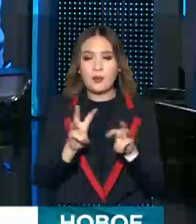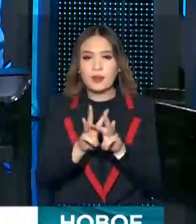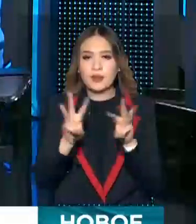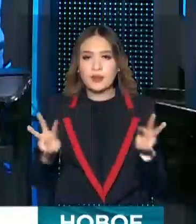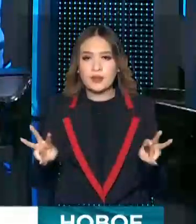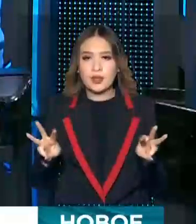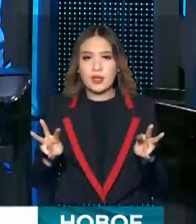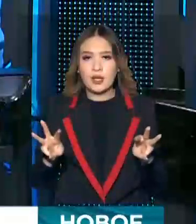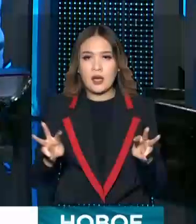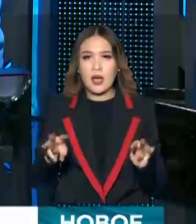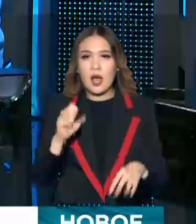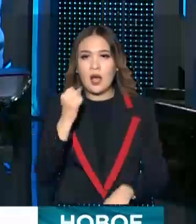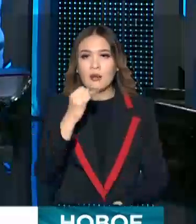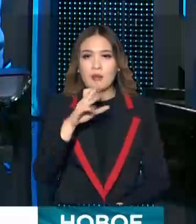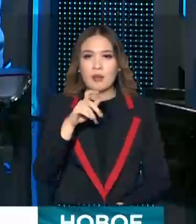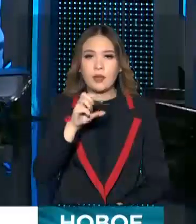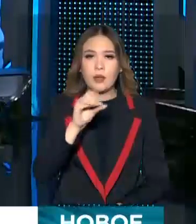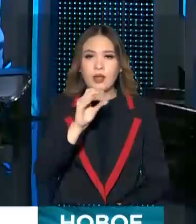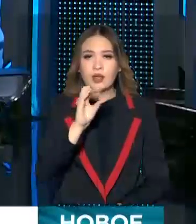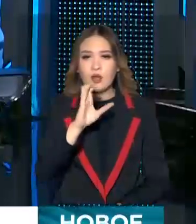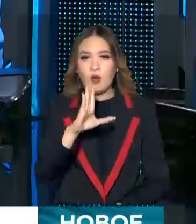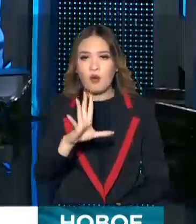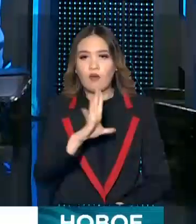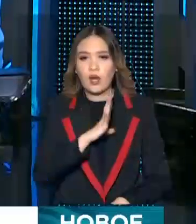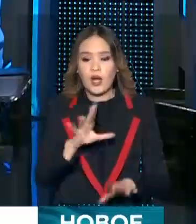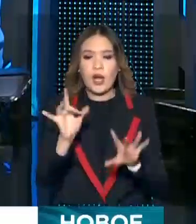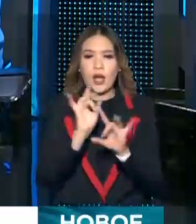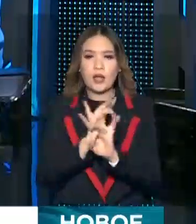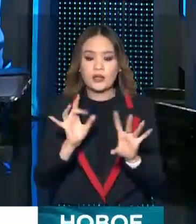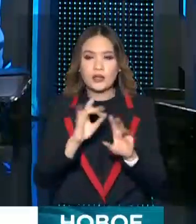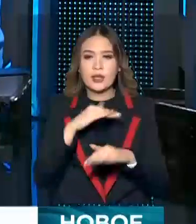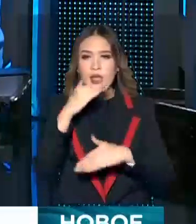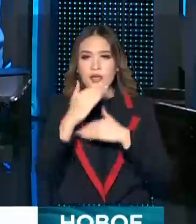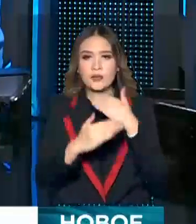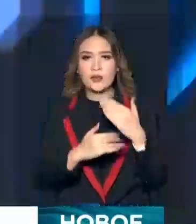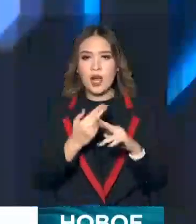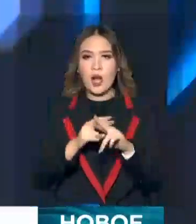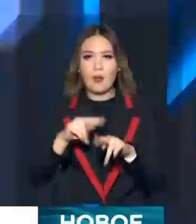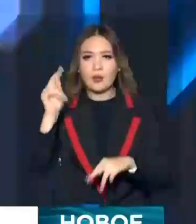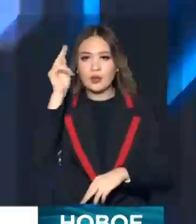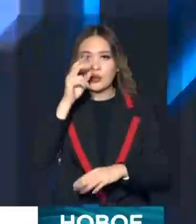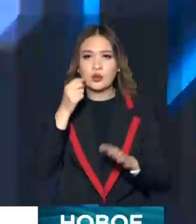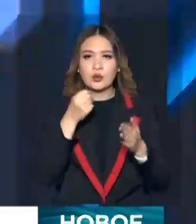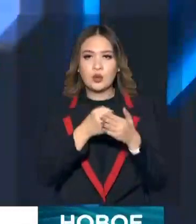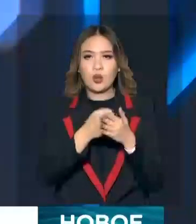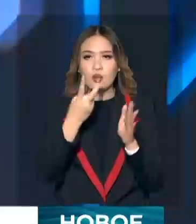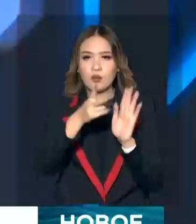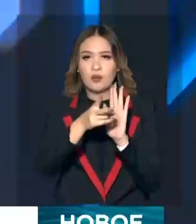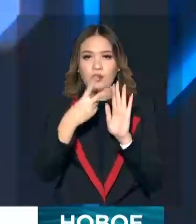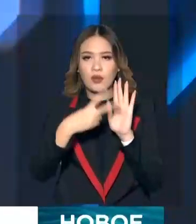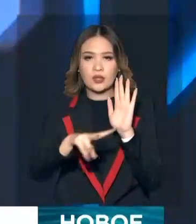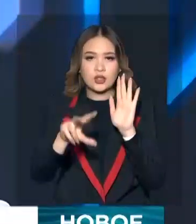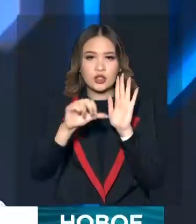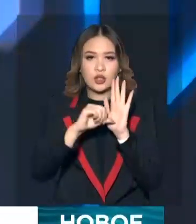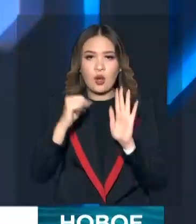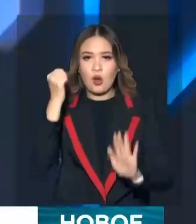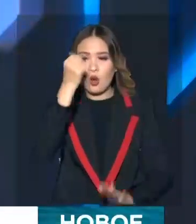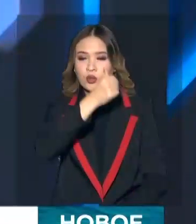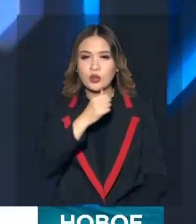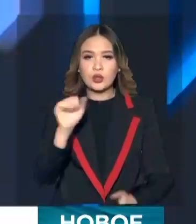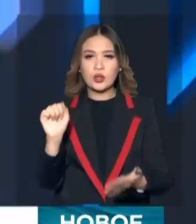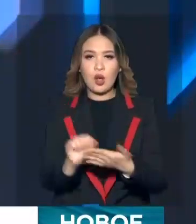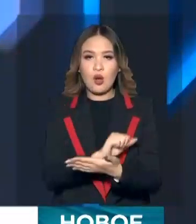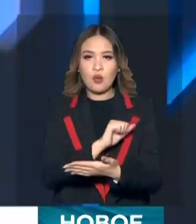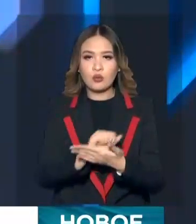просвещения Асхат Аймагамбетов презентовал концепцию развития образования до 2026 года.